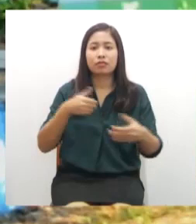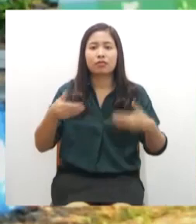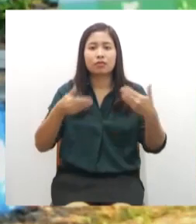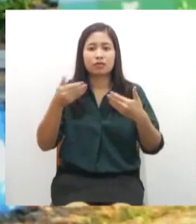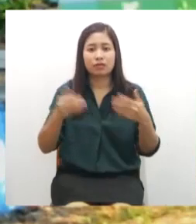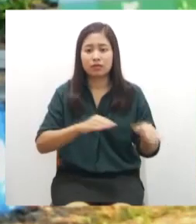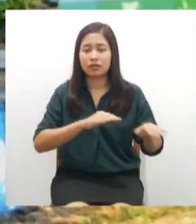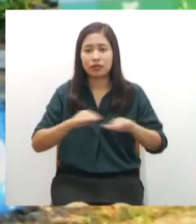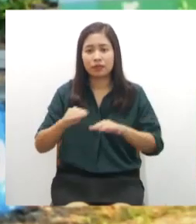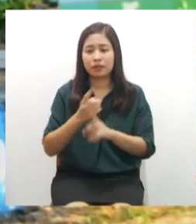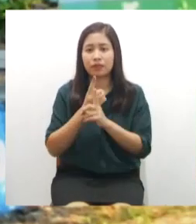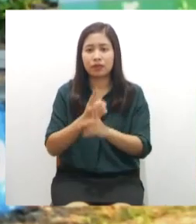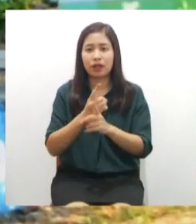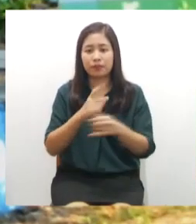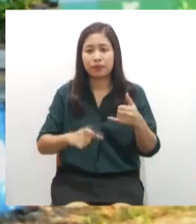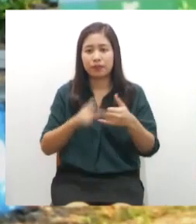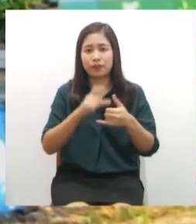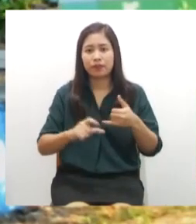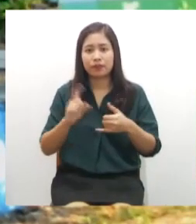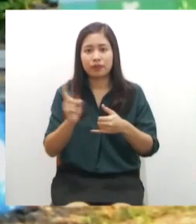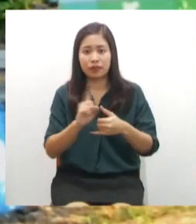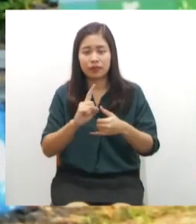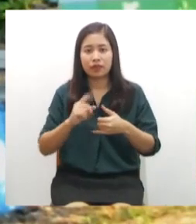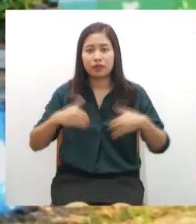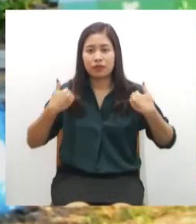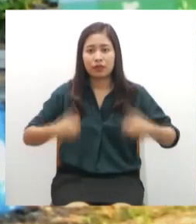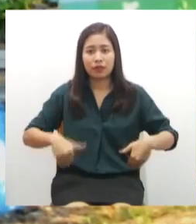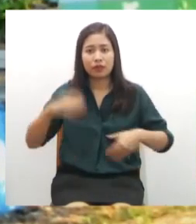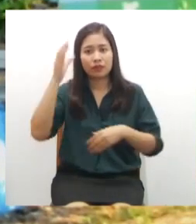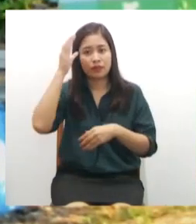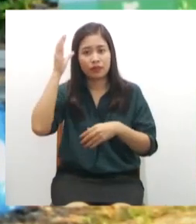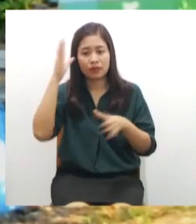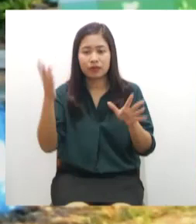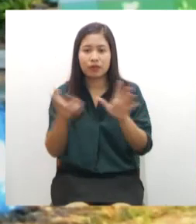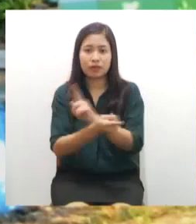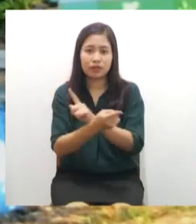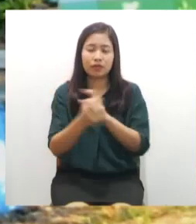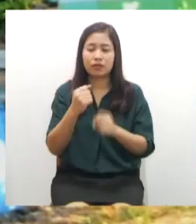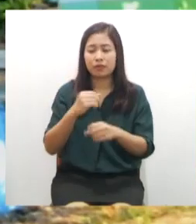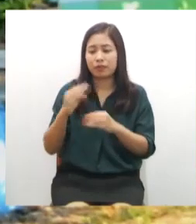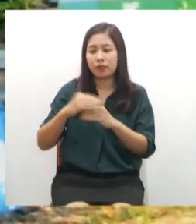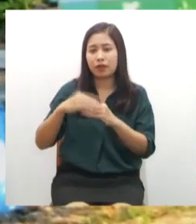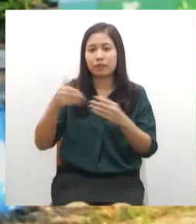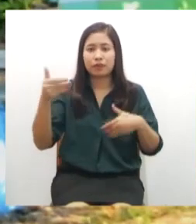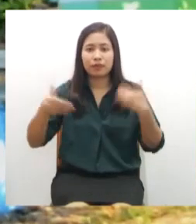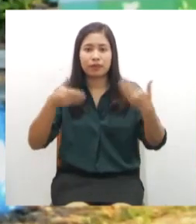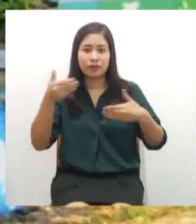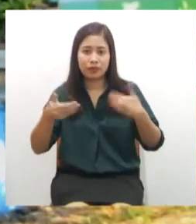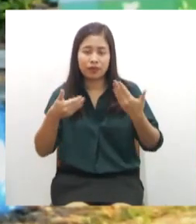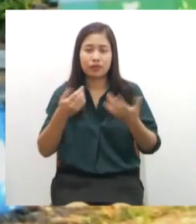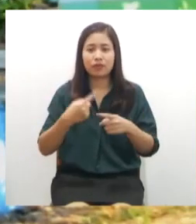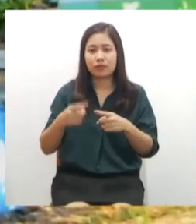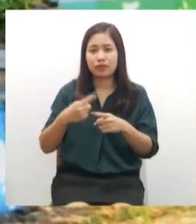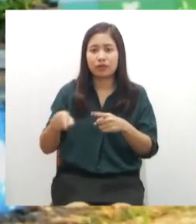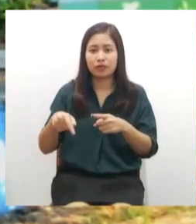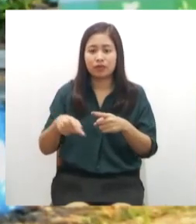ทั้งศักยภาพทางกายสติปัญญาสังคมจิตใจและศีลธรรมเป็นพลเมืองดีมีความรับ